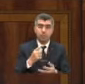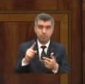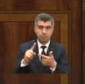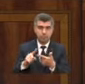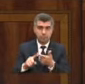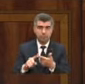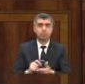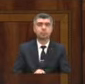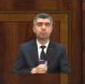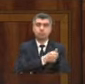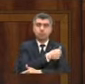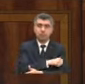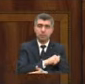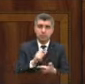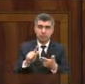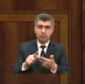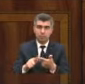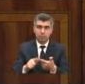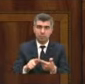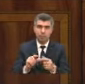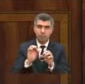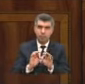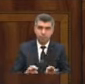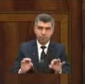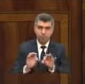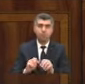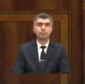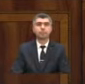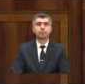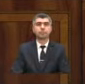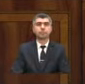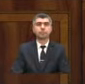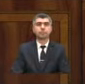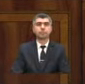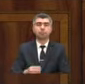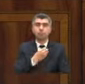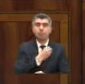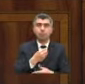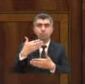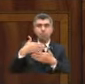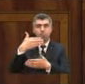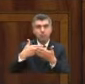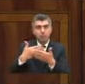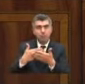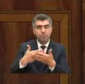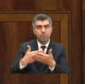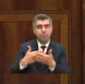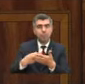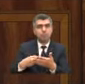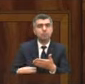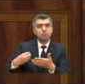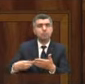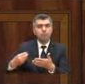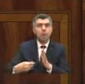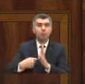نقصان الممرضين، نقصان في المستشفيات، وتعثر في عدة